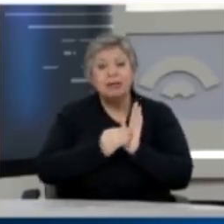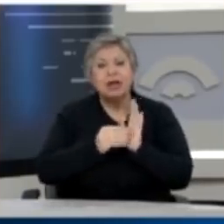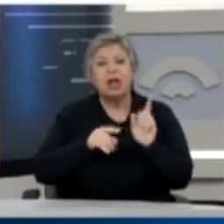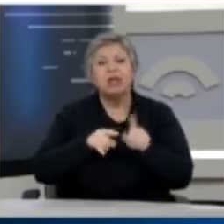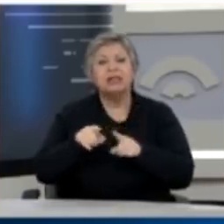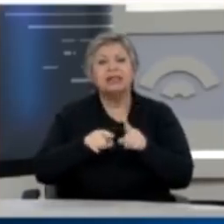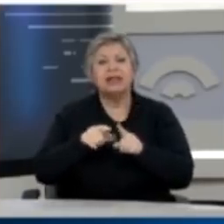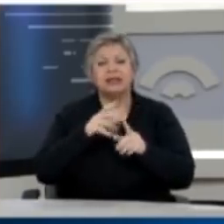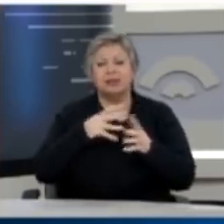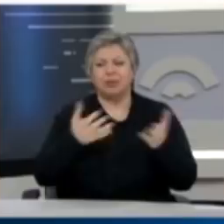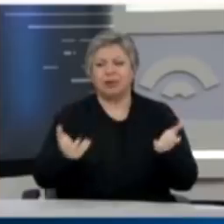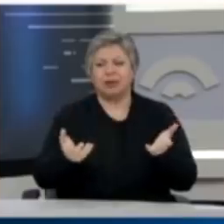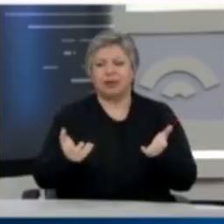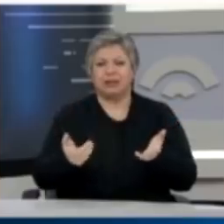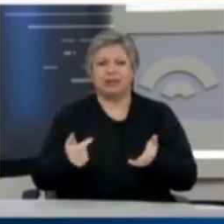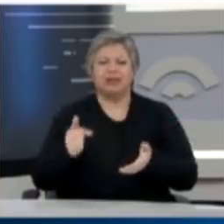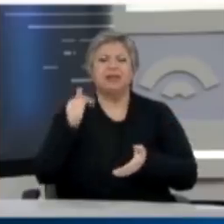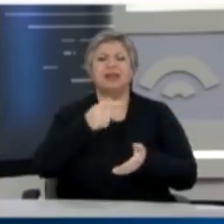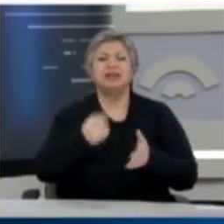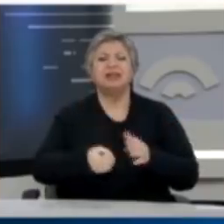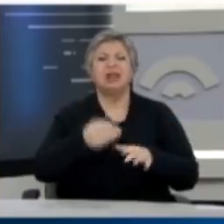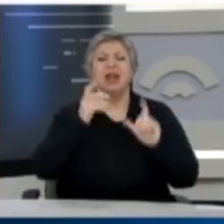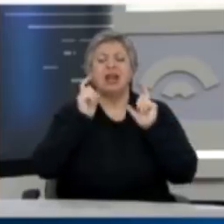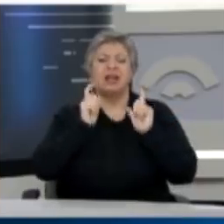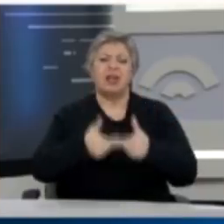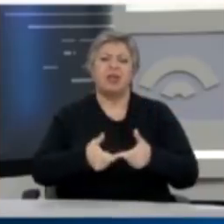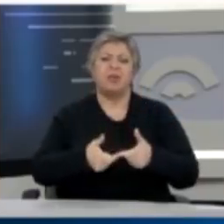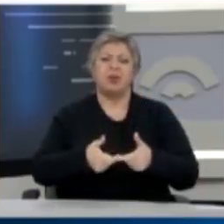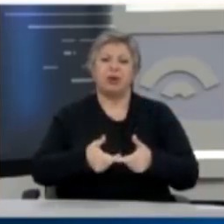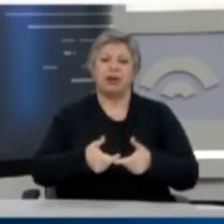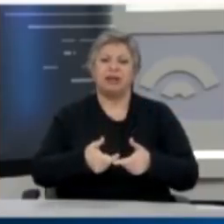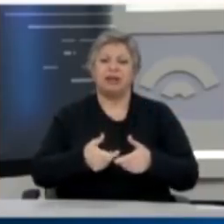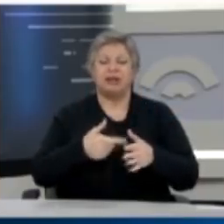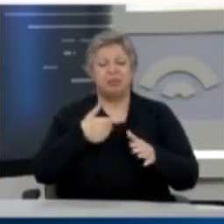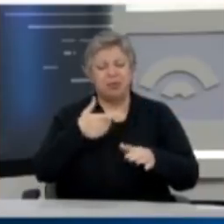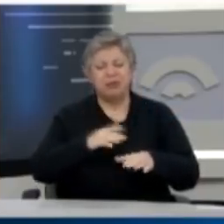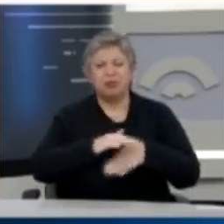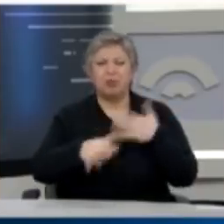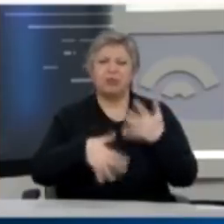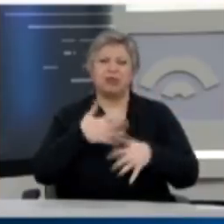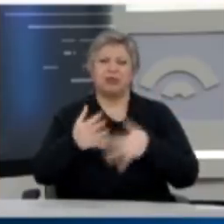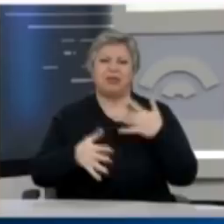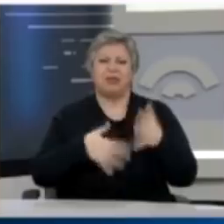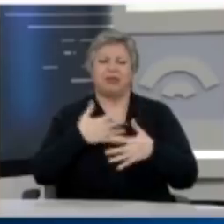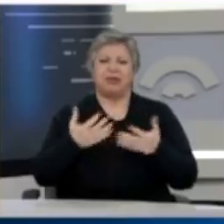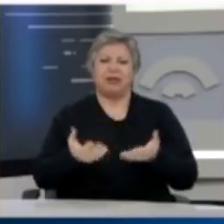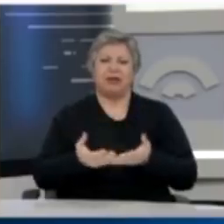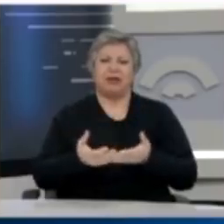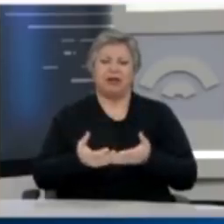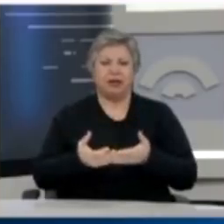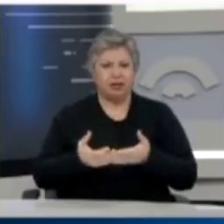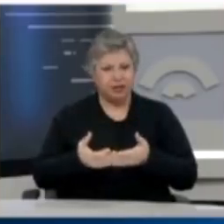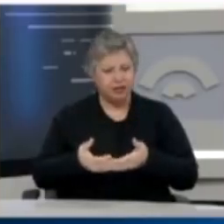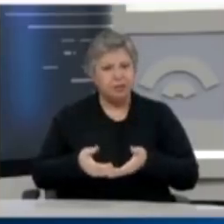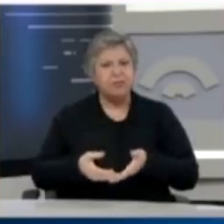Μην κάνετε θόρυβο τόσο πολύ, κύριοι της Νέας Δημοκρατίας, αυτό ειδικά αφορά τους συναδέρφους εκεί του ΣΥΡΙΖΑ. Ακόμη